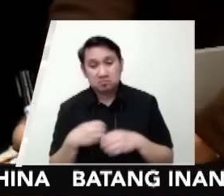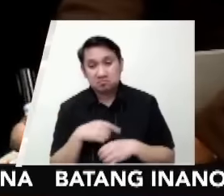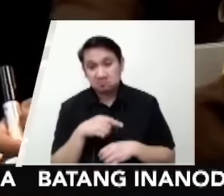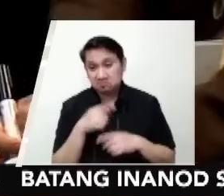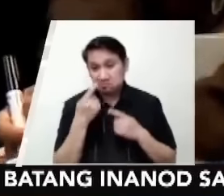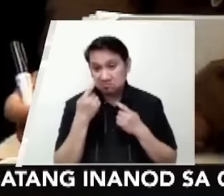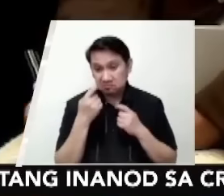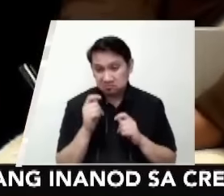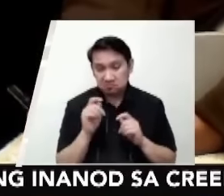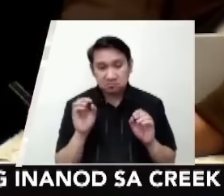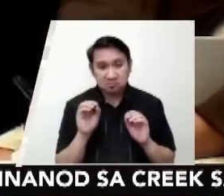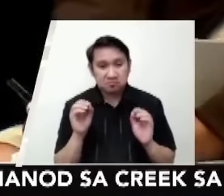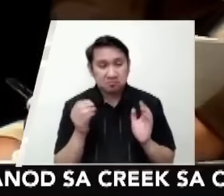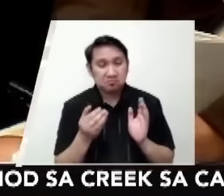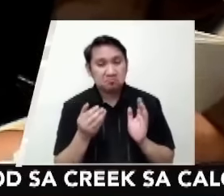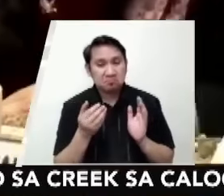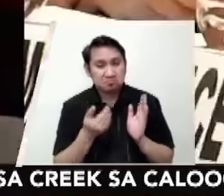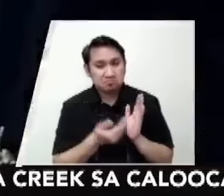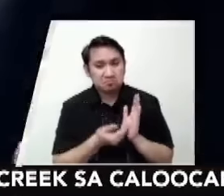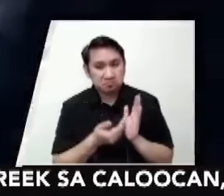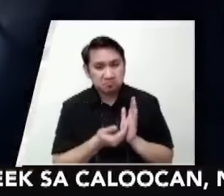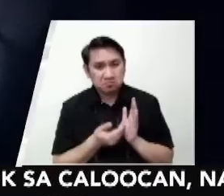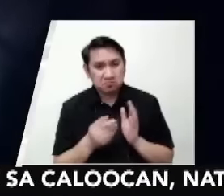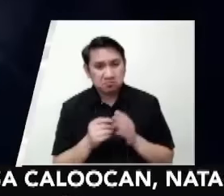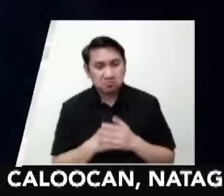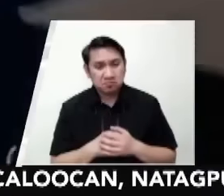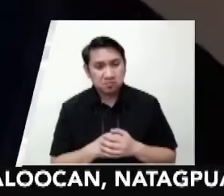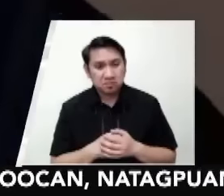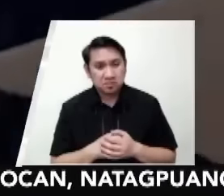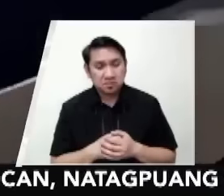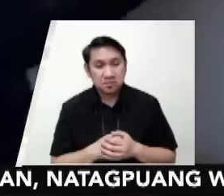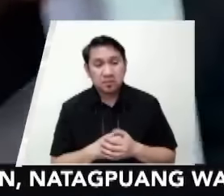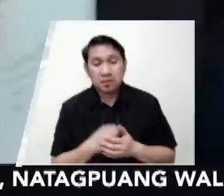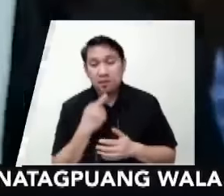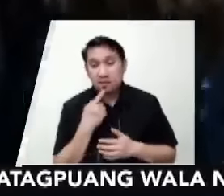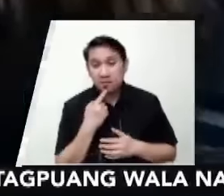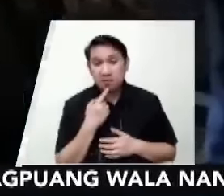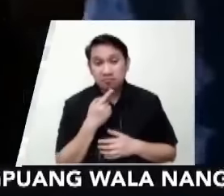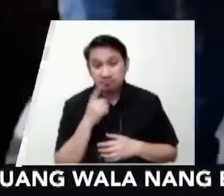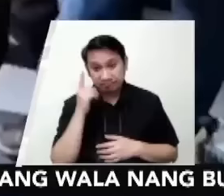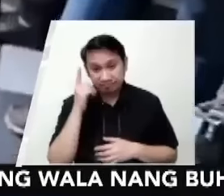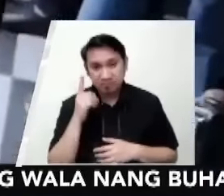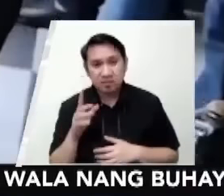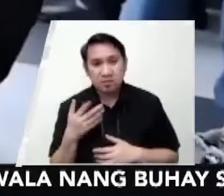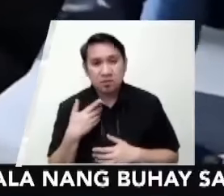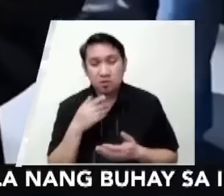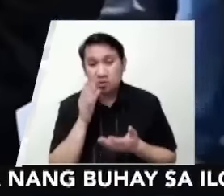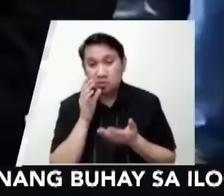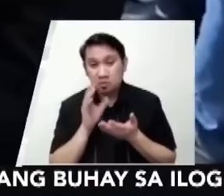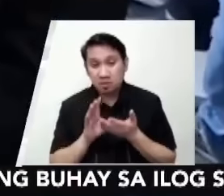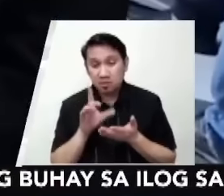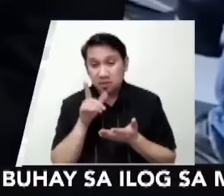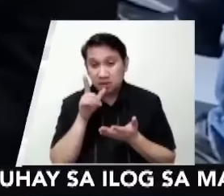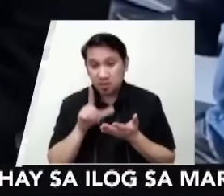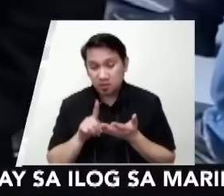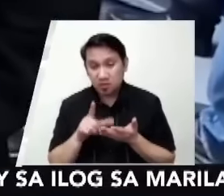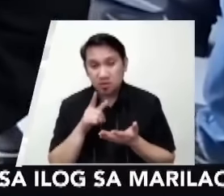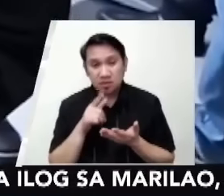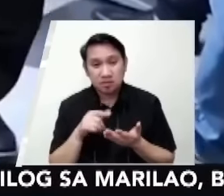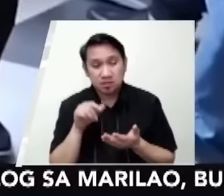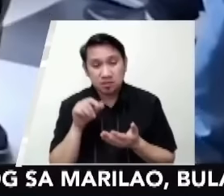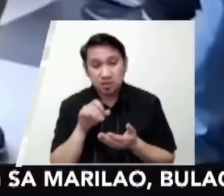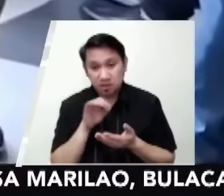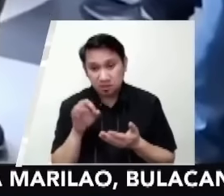wala siyang kinalaman sa mga aligasyon. Sabi naman ng PAOK, magkukomento sila kagunay ng liham ng mayor. Oras sa mapag-aralan nila